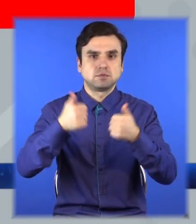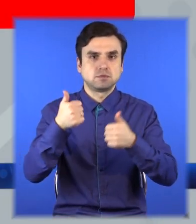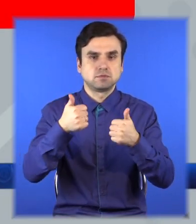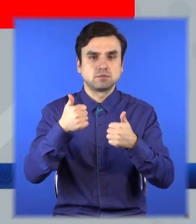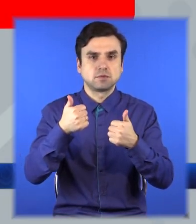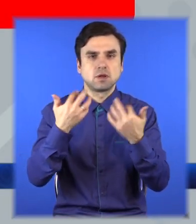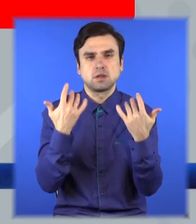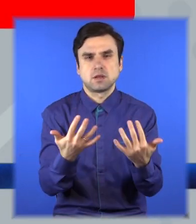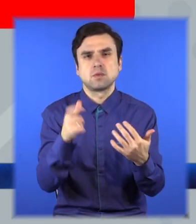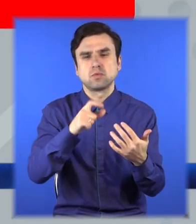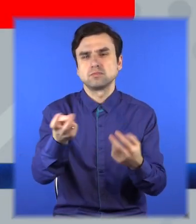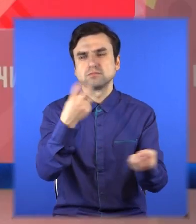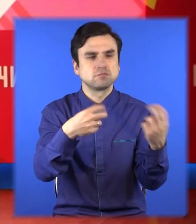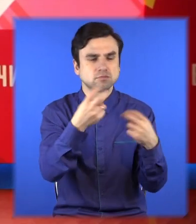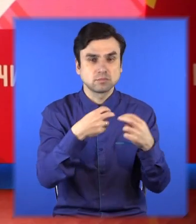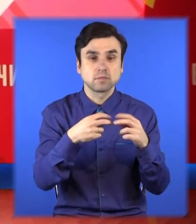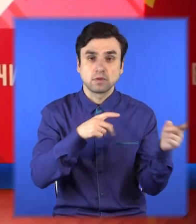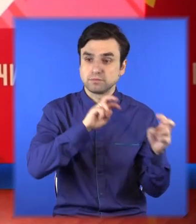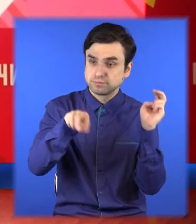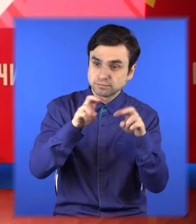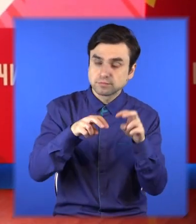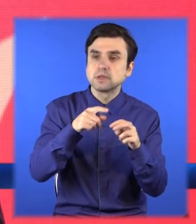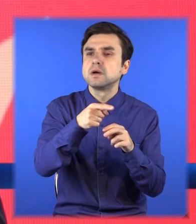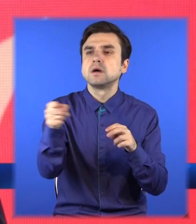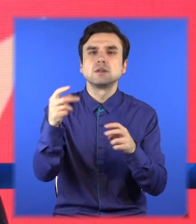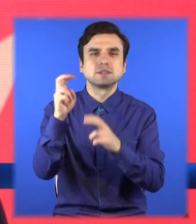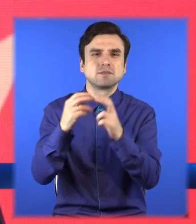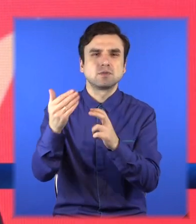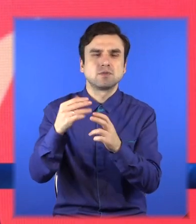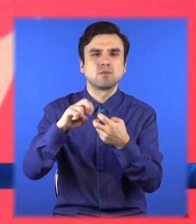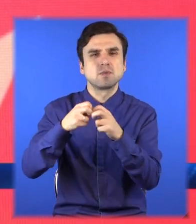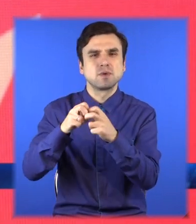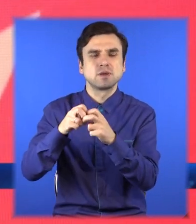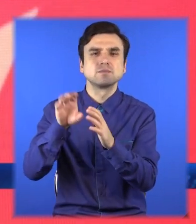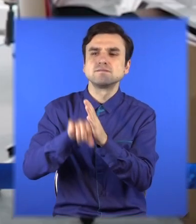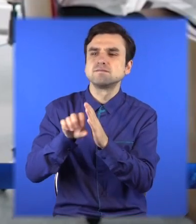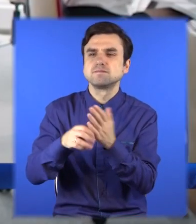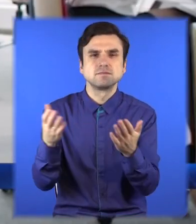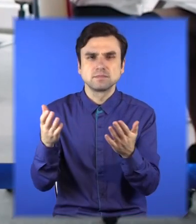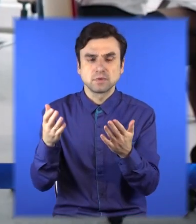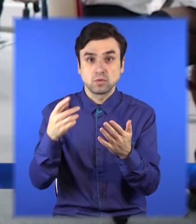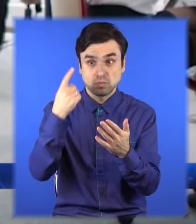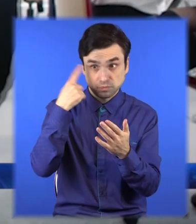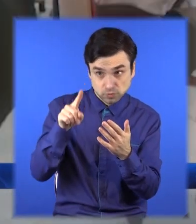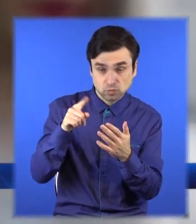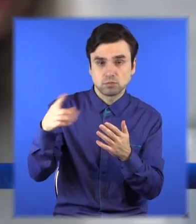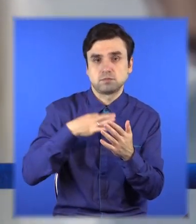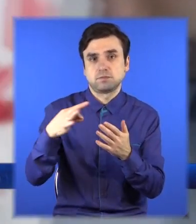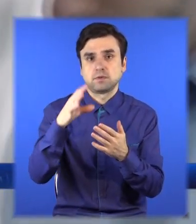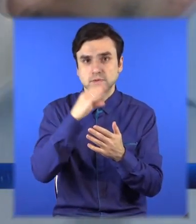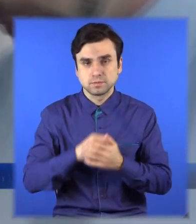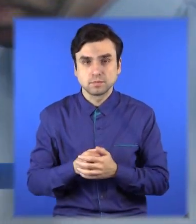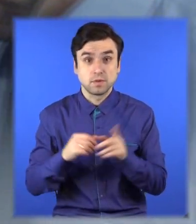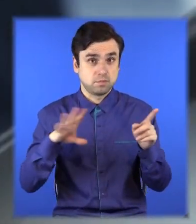має розв'язати реальну виробничу задачу. Юрій – учасник пілотного чемпіонату 2018 року. Проект дав йому досвід та